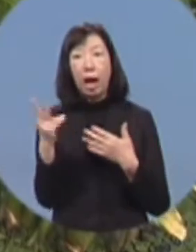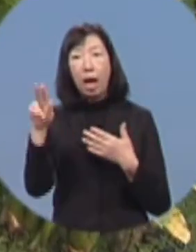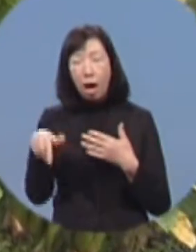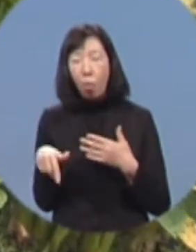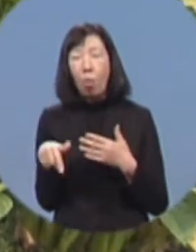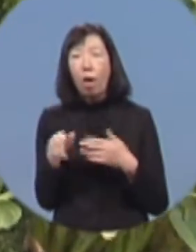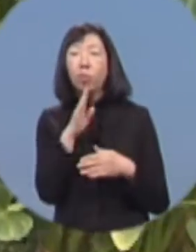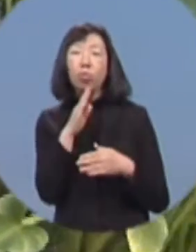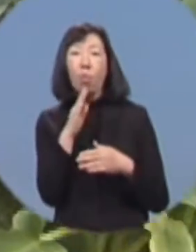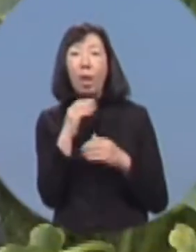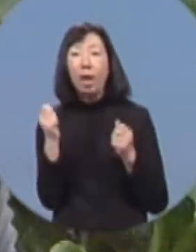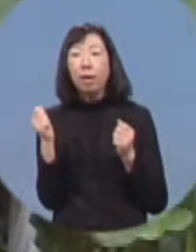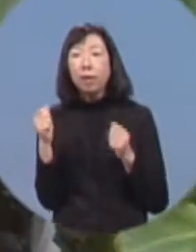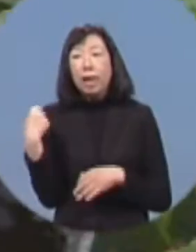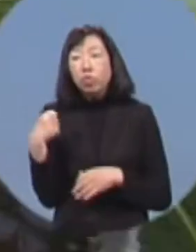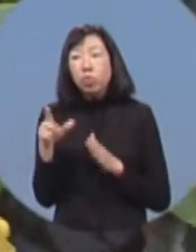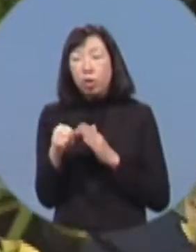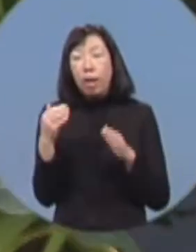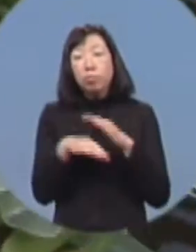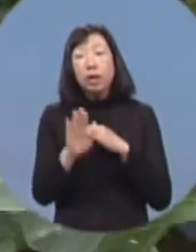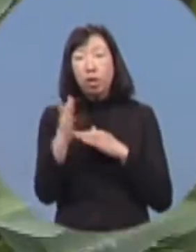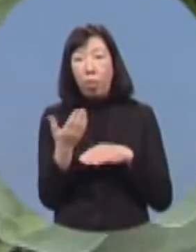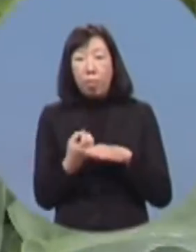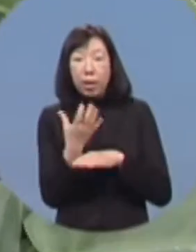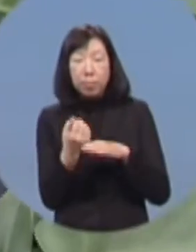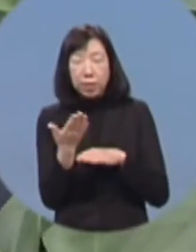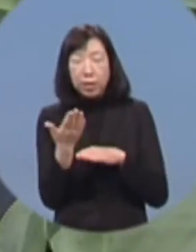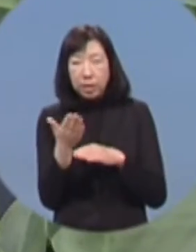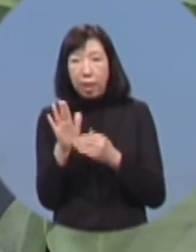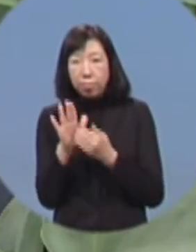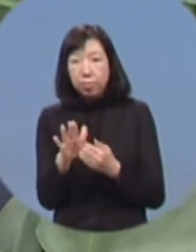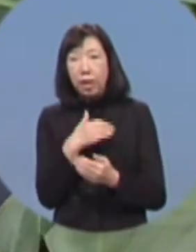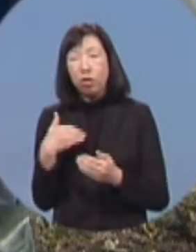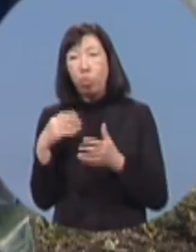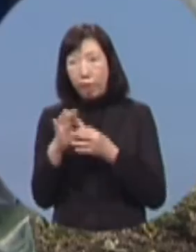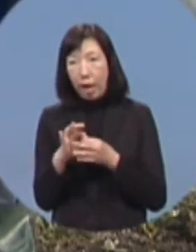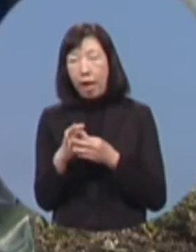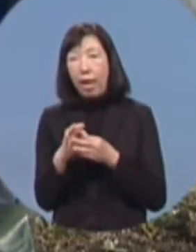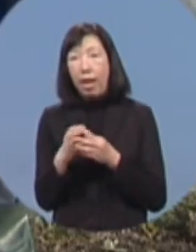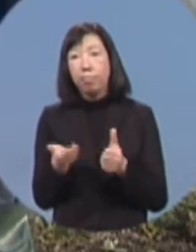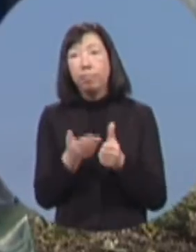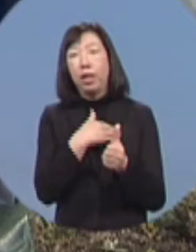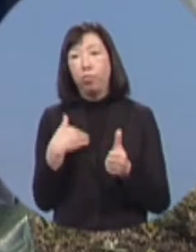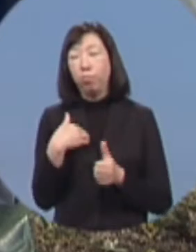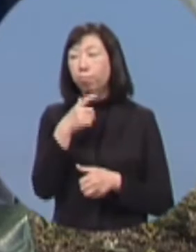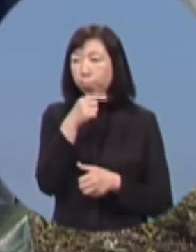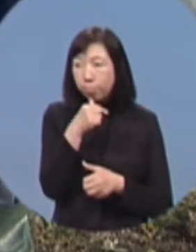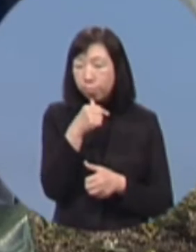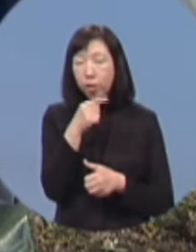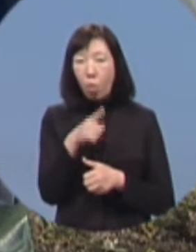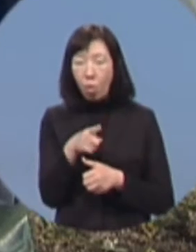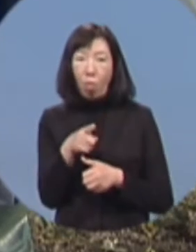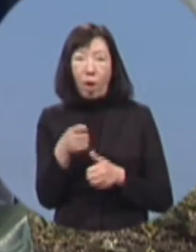場休眠するのですが、湧き水で冷やすことによって腐敗を防いだりもできるんですよ。 なるほど。カ